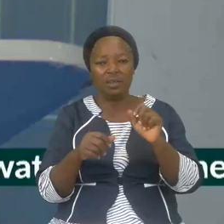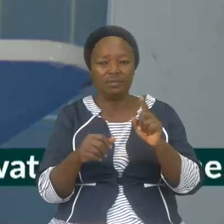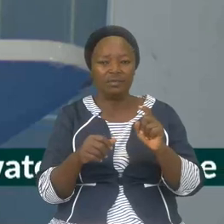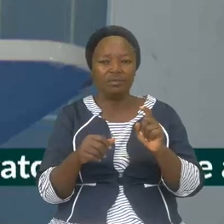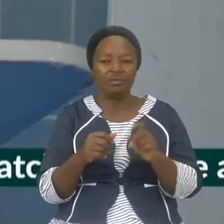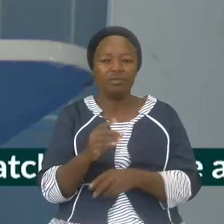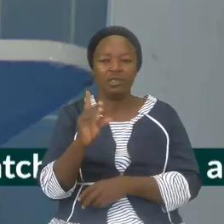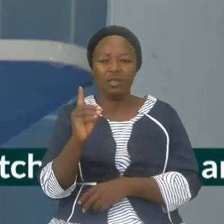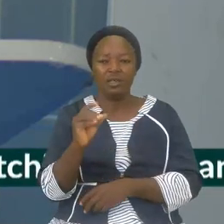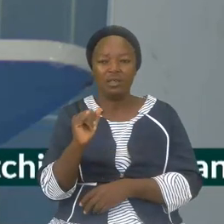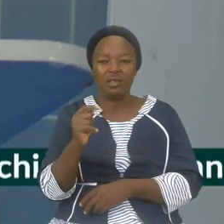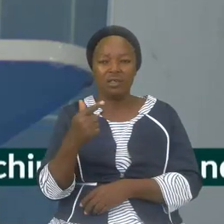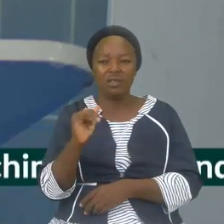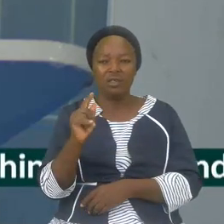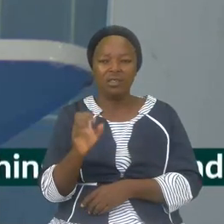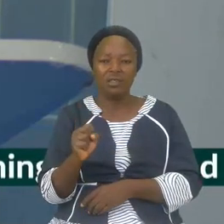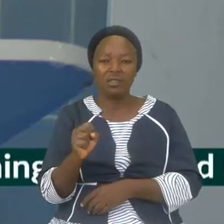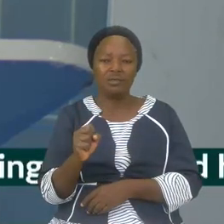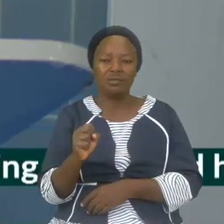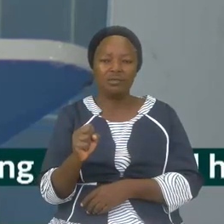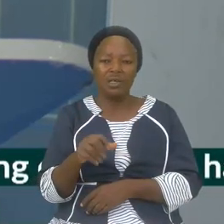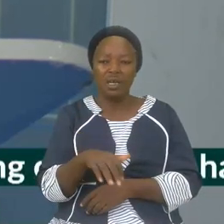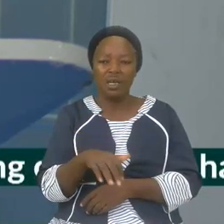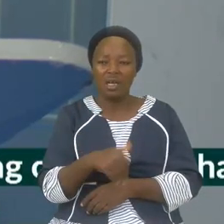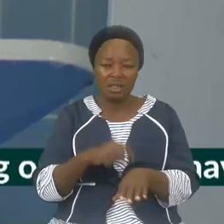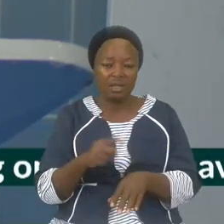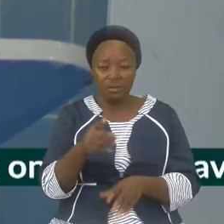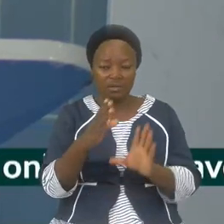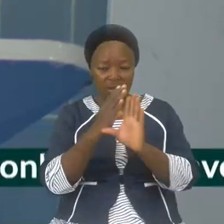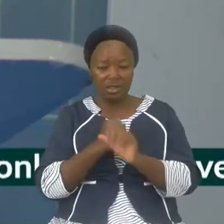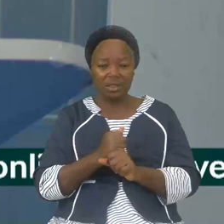une adresse correcte.